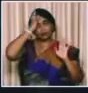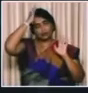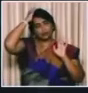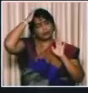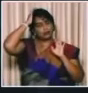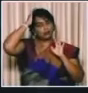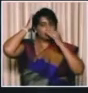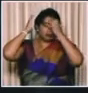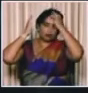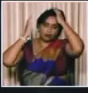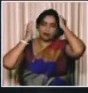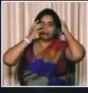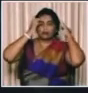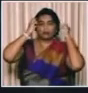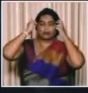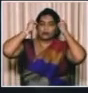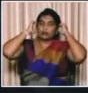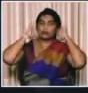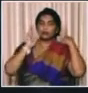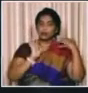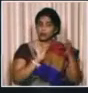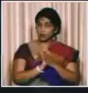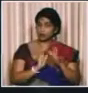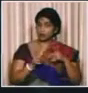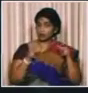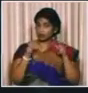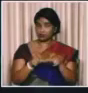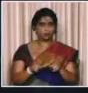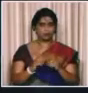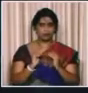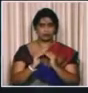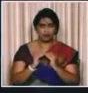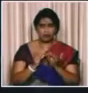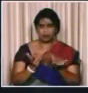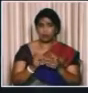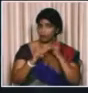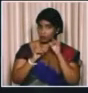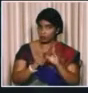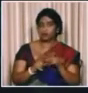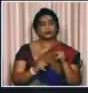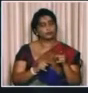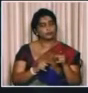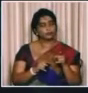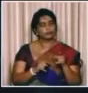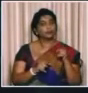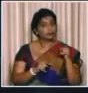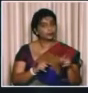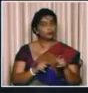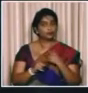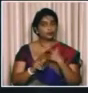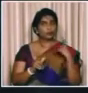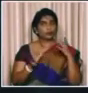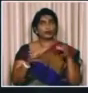හැබැයි අපිත් එක්ක විතරක් එකතු වෙලා වැඩ කරන්නට මේ තාහනමියේදීම යුක්තිසහගතවන්නේ කෙසේද ඒ වගේම ඒකක